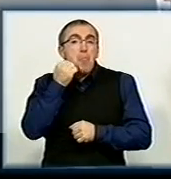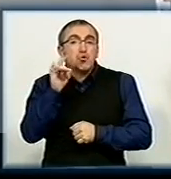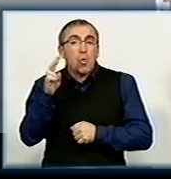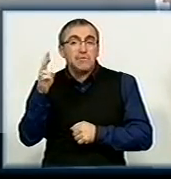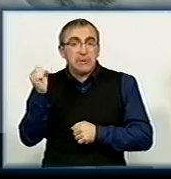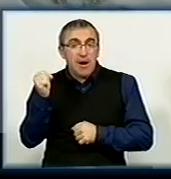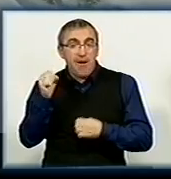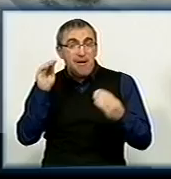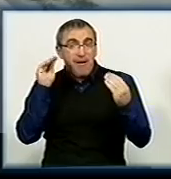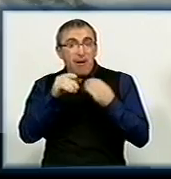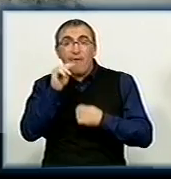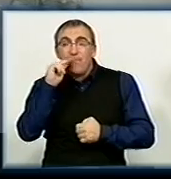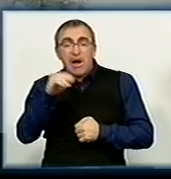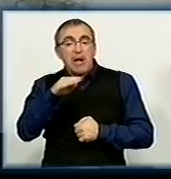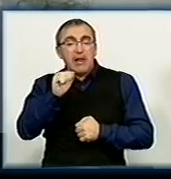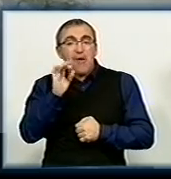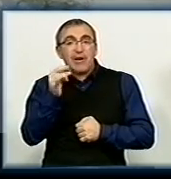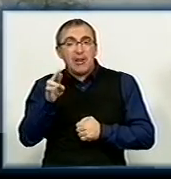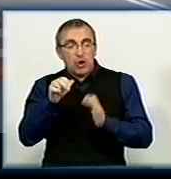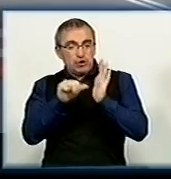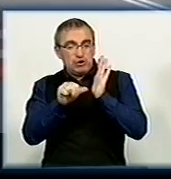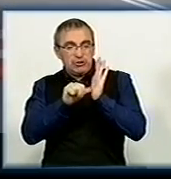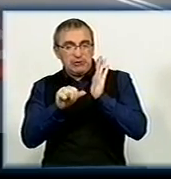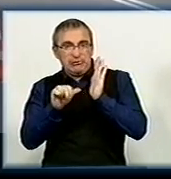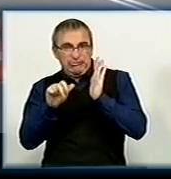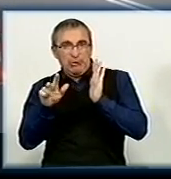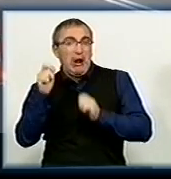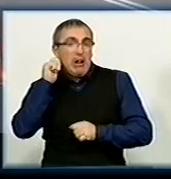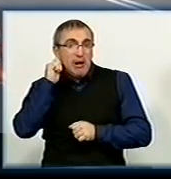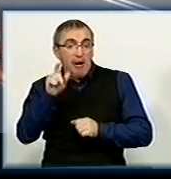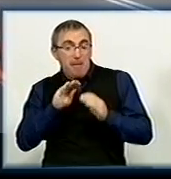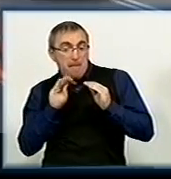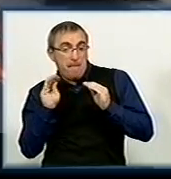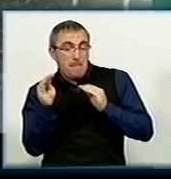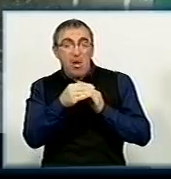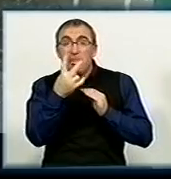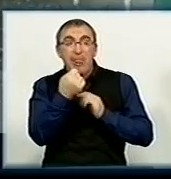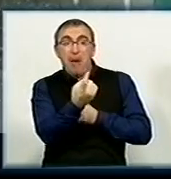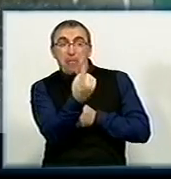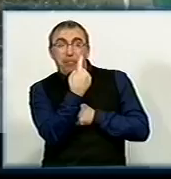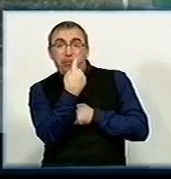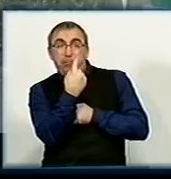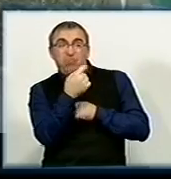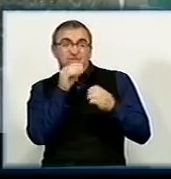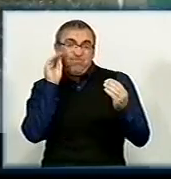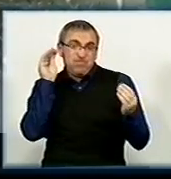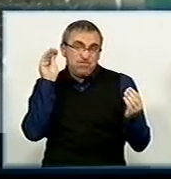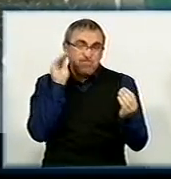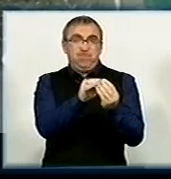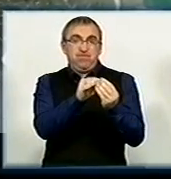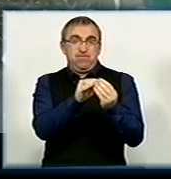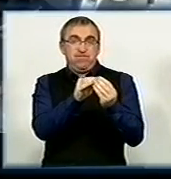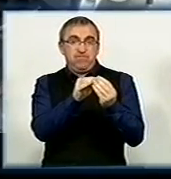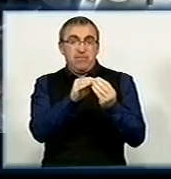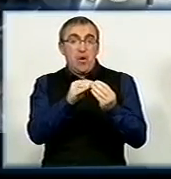ДТП називають водія «Таврії» 76-річного пенсіонера. Він, повертаючи праворуч, не пропустив іномарку. В результаті машини